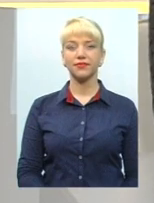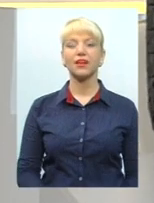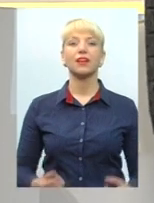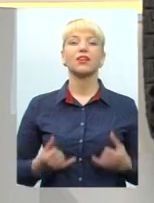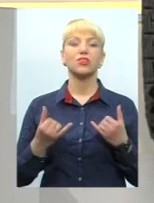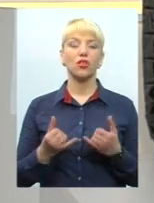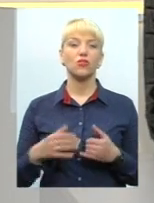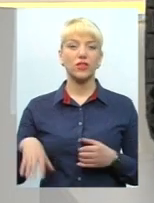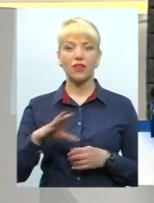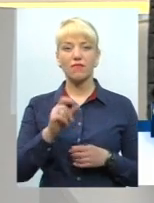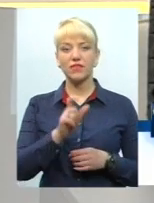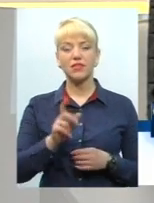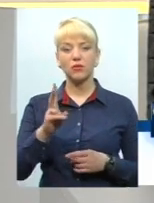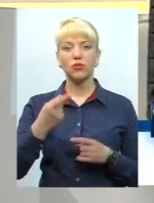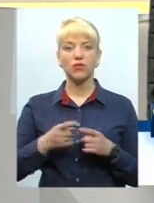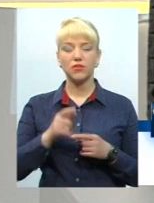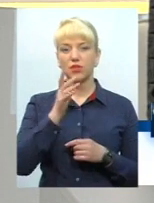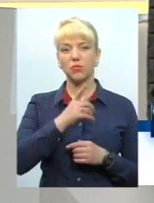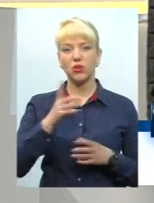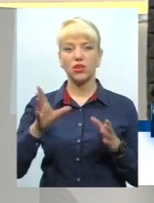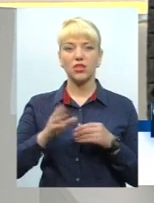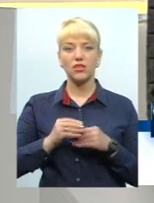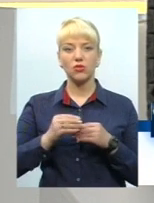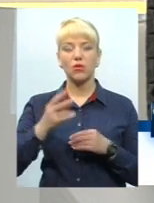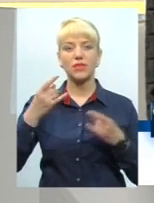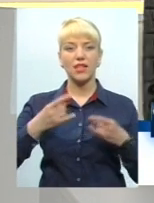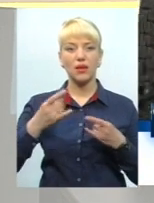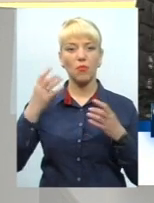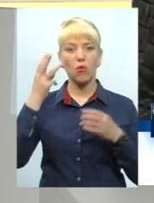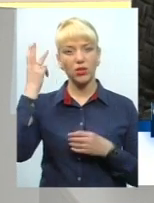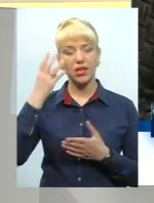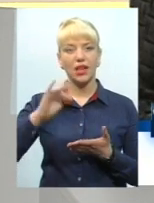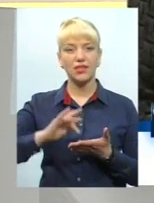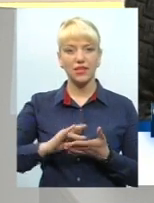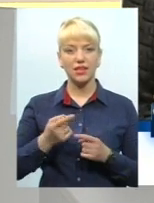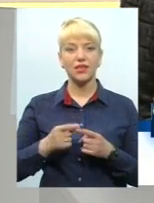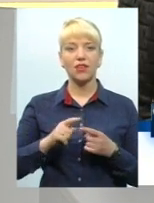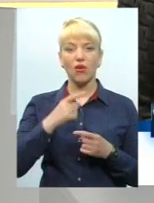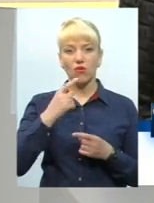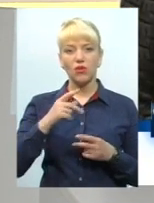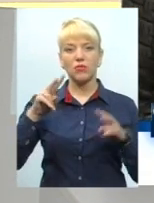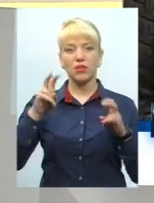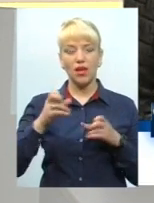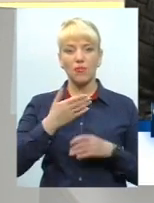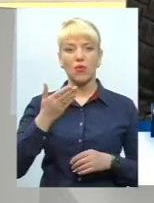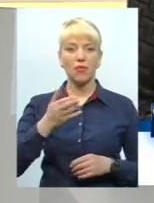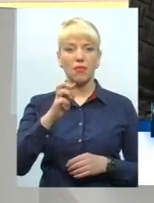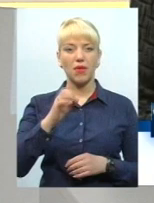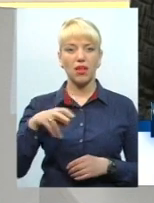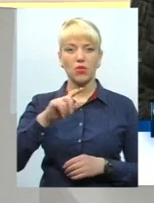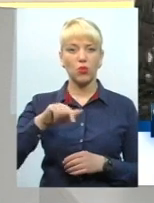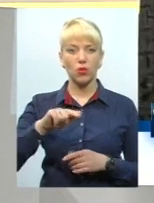шанування усім, хто у цій порі разом із телеканалом «Поділля-Центр». На часі тема. Я Анна Бендюх, переклад на жестову мову